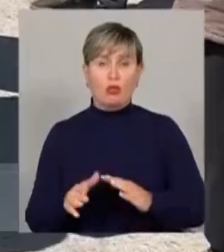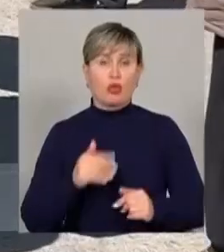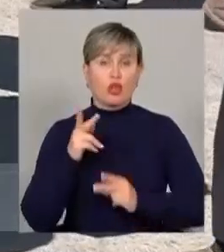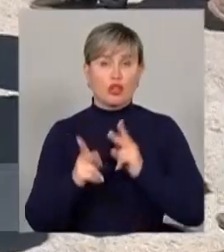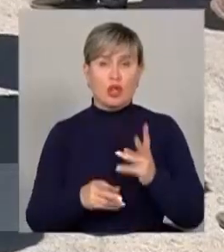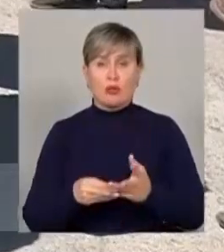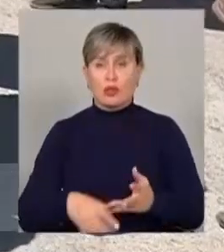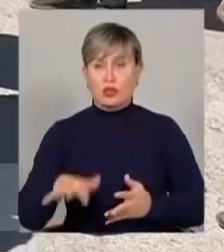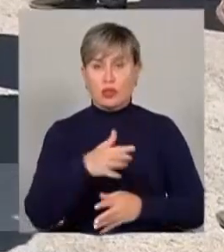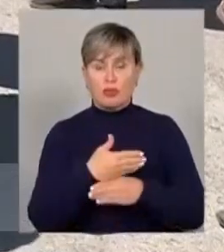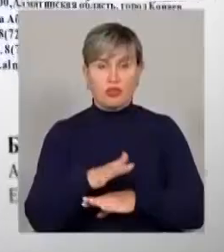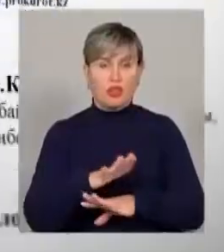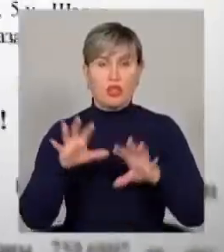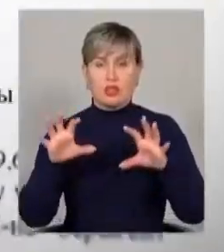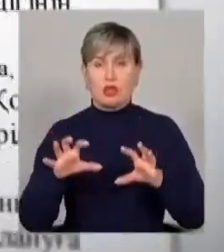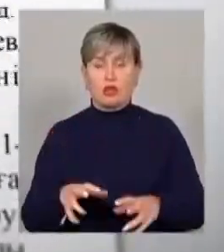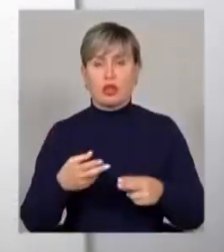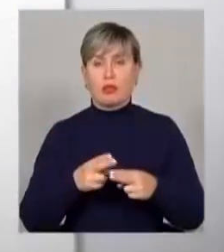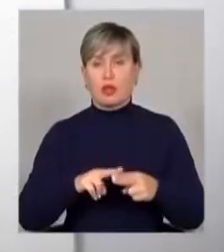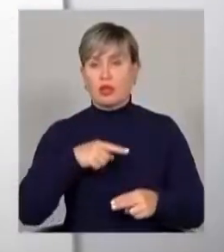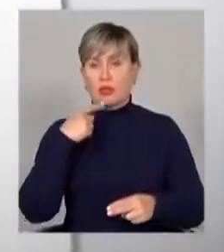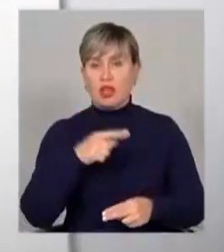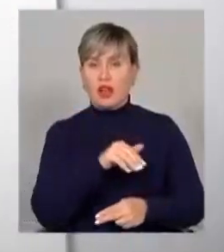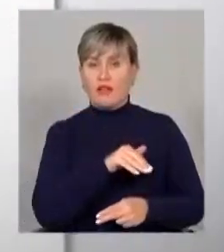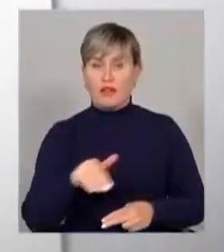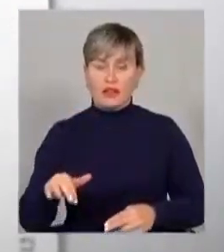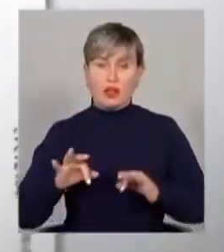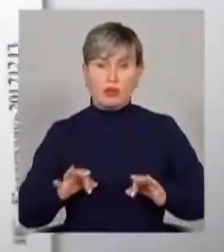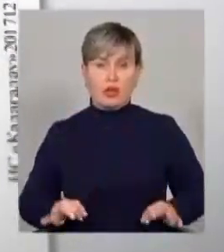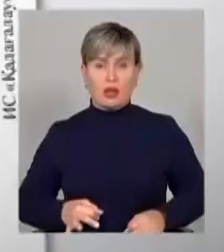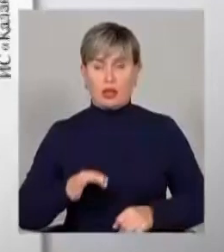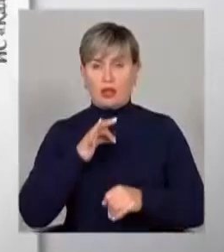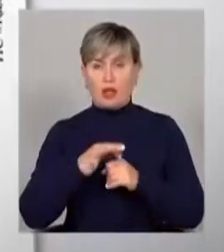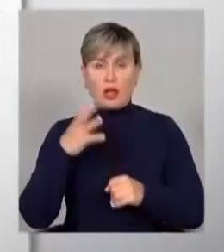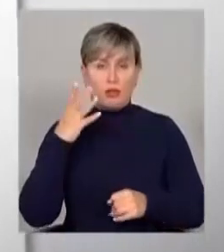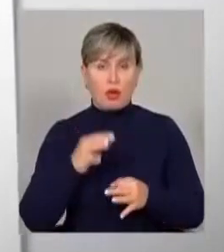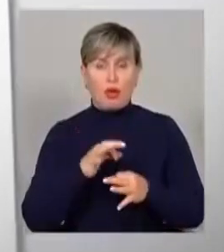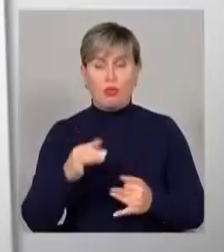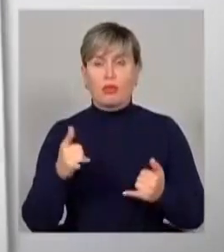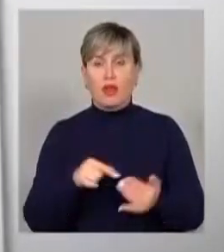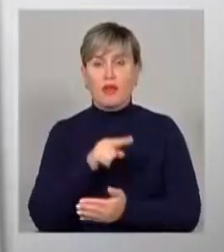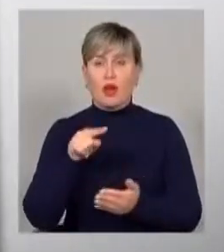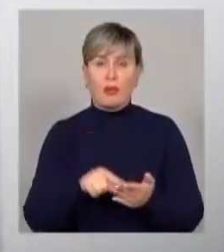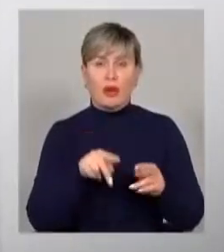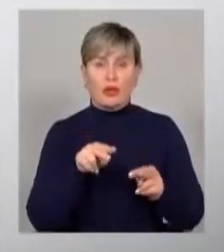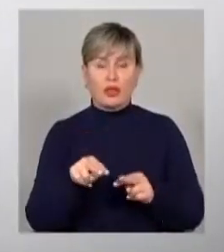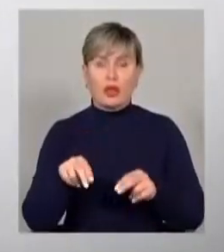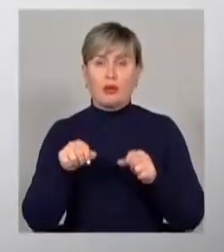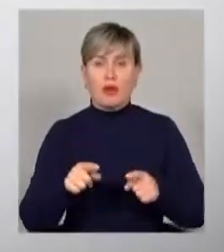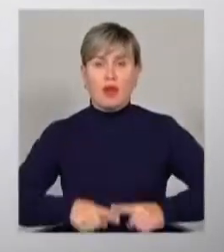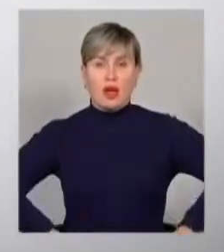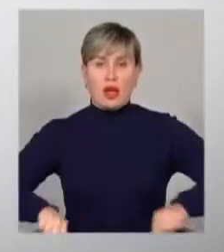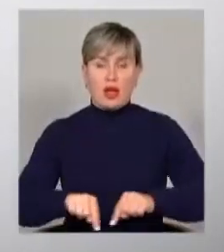что землю выделили незаконно. Об этом говорится в официальном ответе прокуратуры Алматинской области. Теперь вопрос на контроле правоохранителей